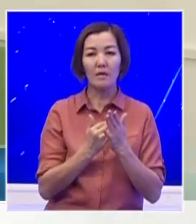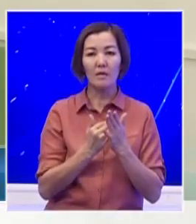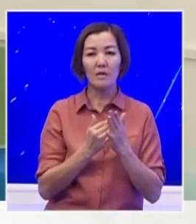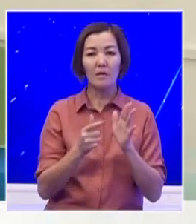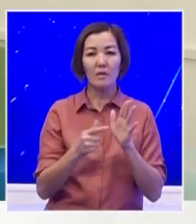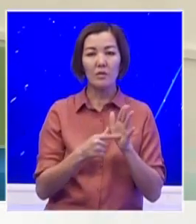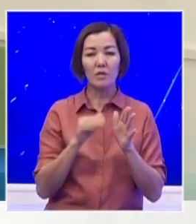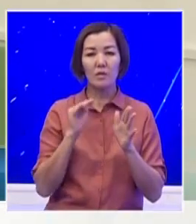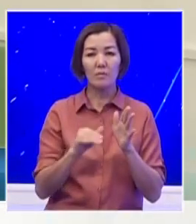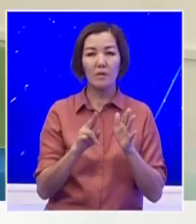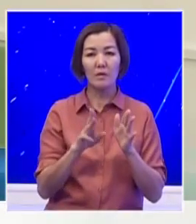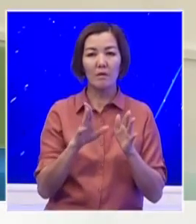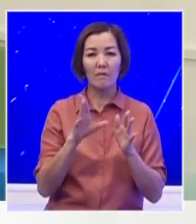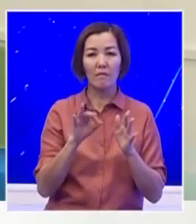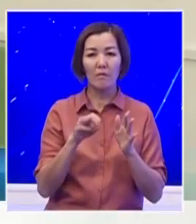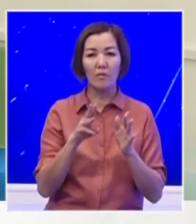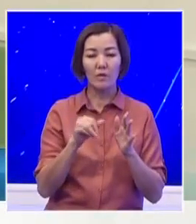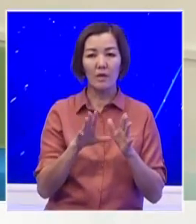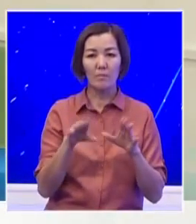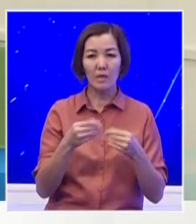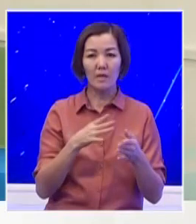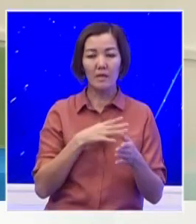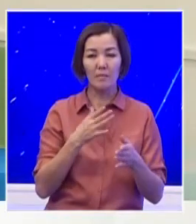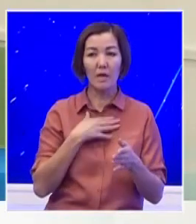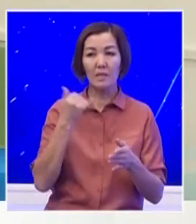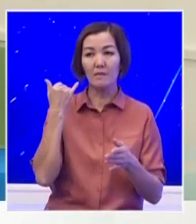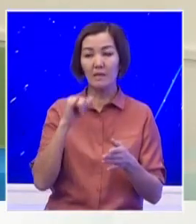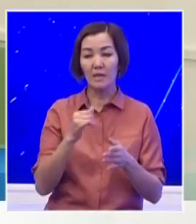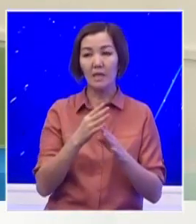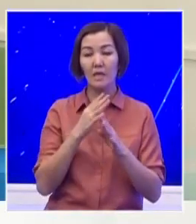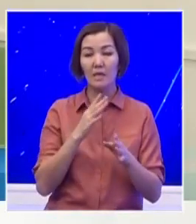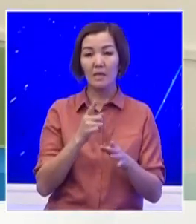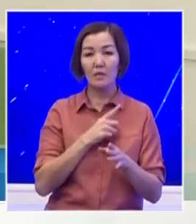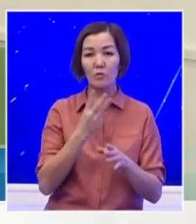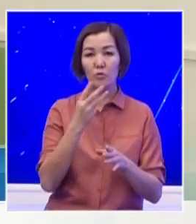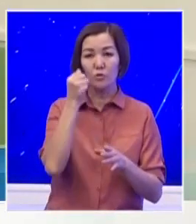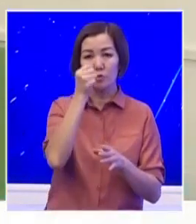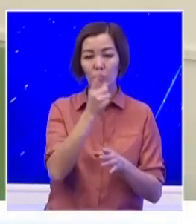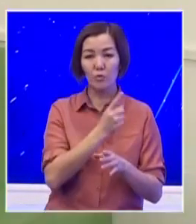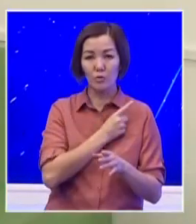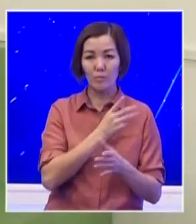7000 квота беріледі дегеннен кейін өздері хабарласты, кезегім келді, мен 3 жыл кезекте тұрдым,